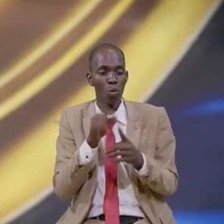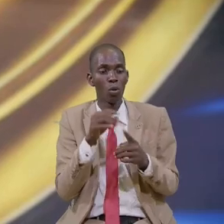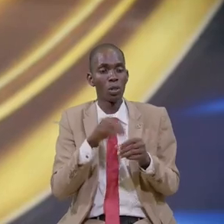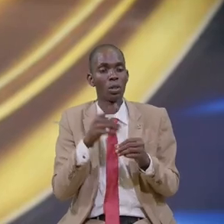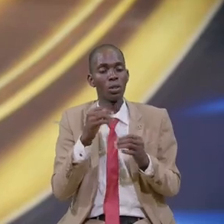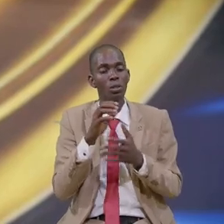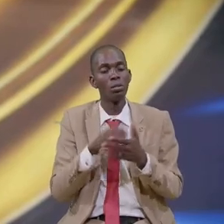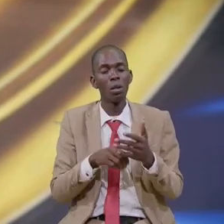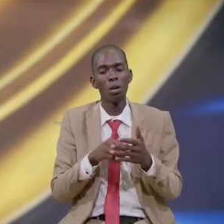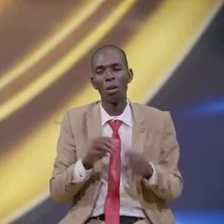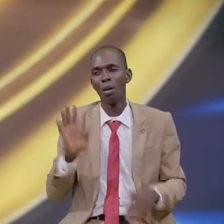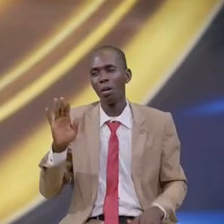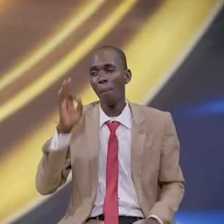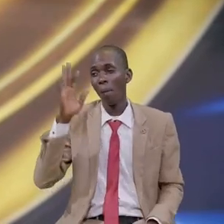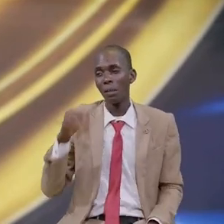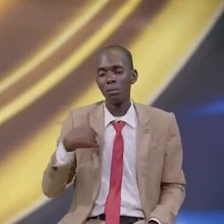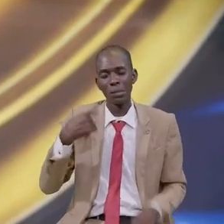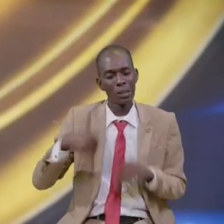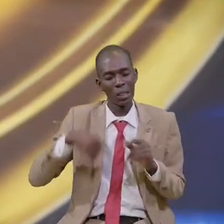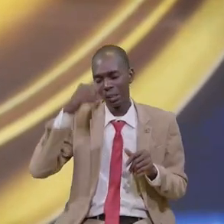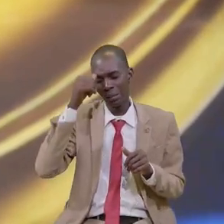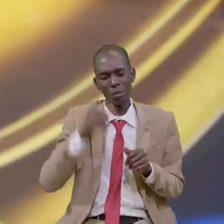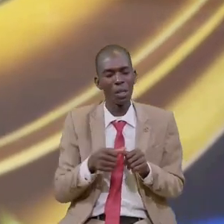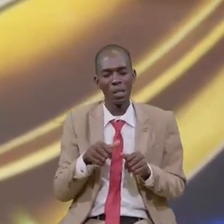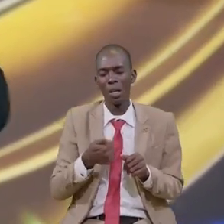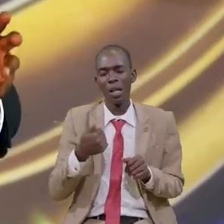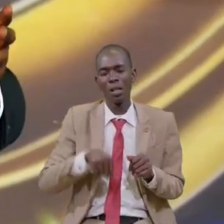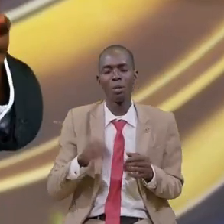je ne me souviens d'aucun. Vous voyez, ce n'est pas le